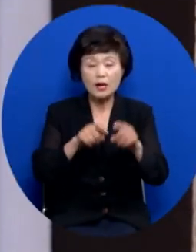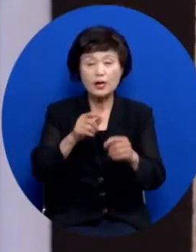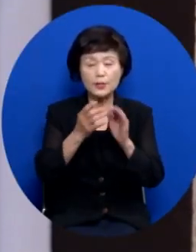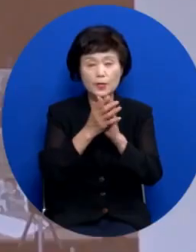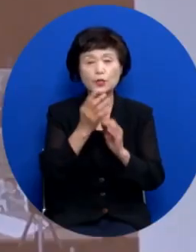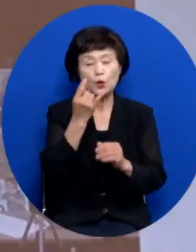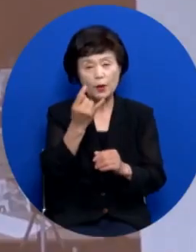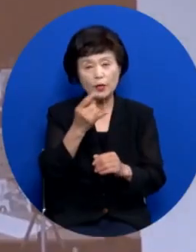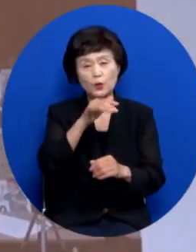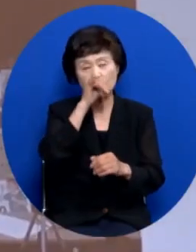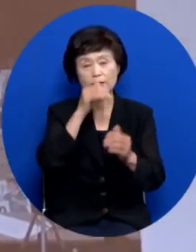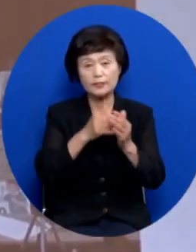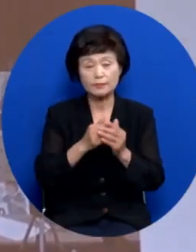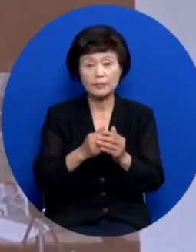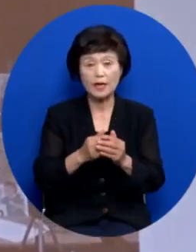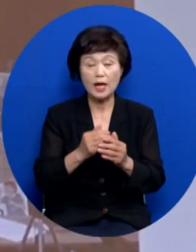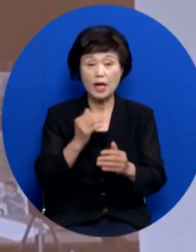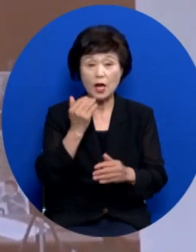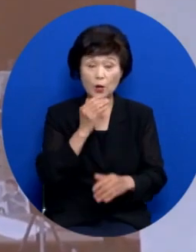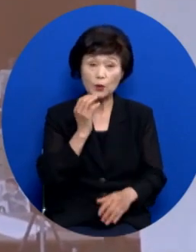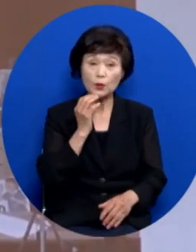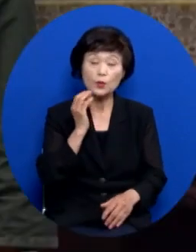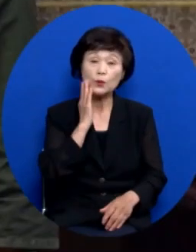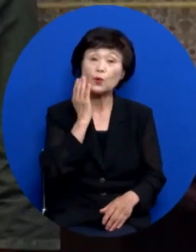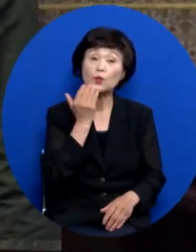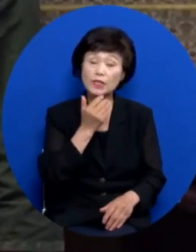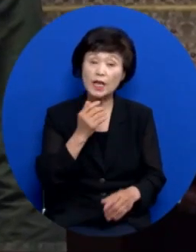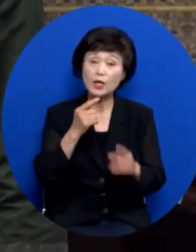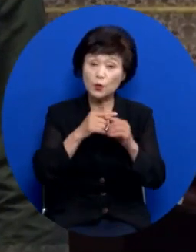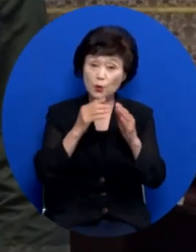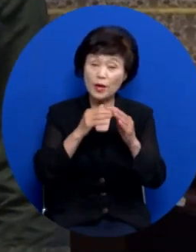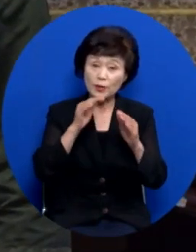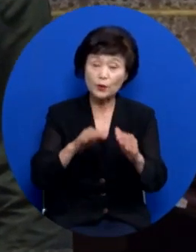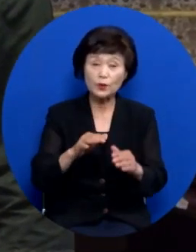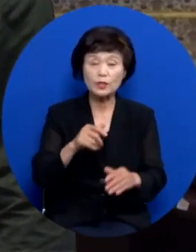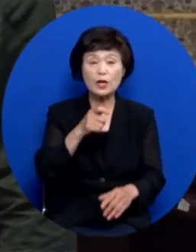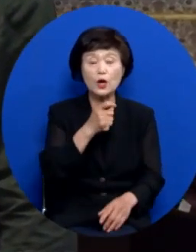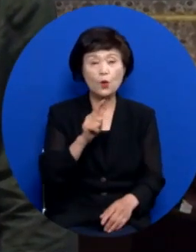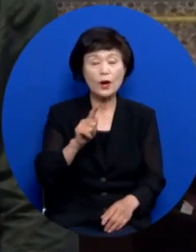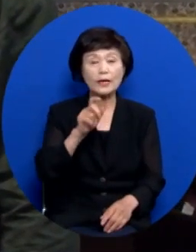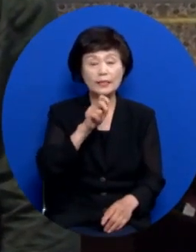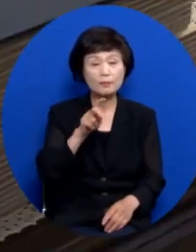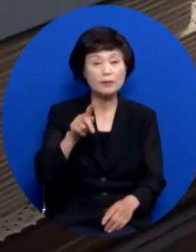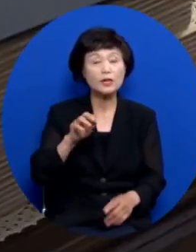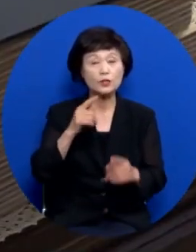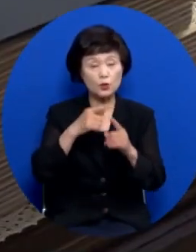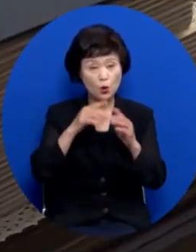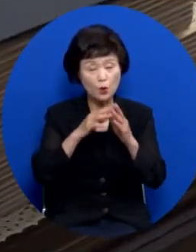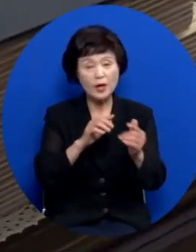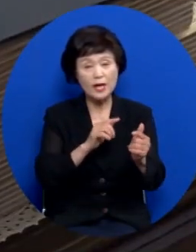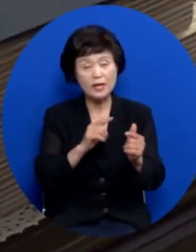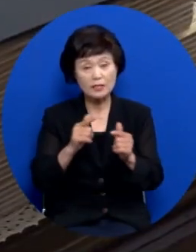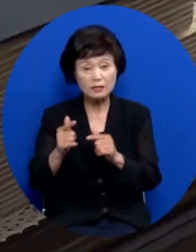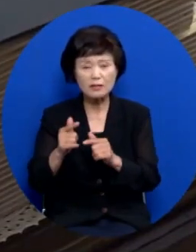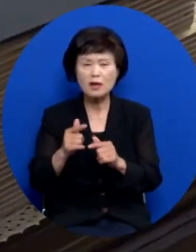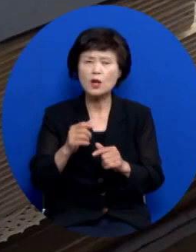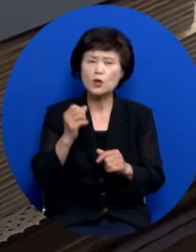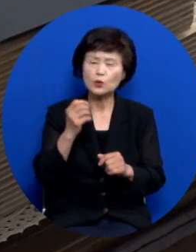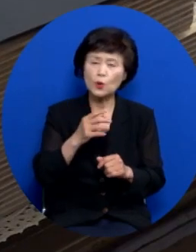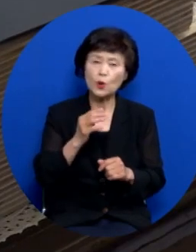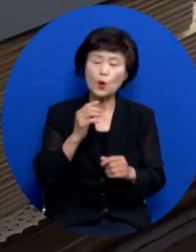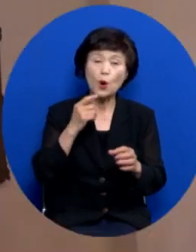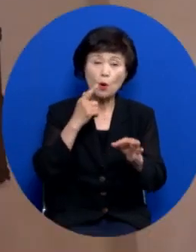이어졌습니다. 올해 녹색교회로는 광명교회, 군산 한일교회, 남면 호암교회, 독립문교회,